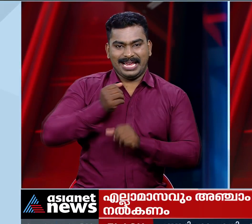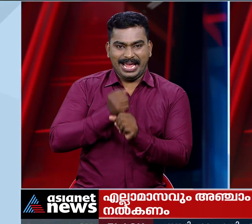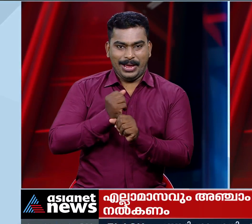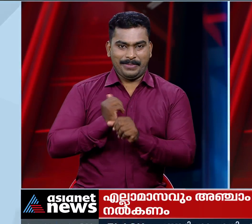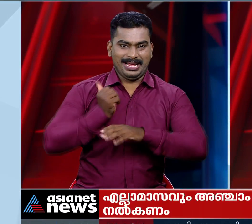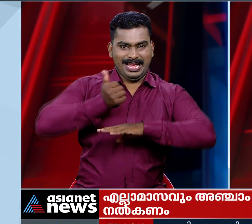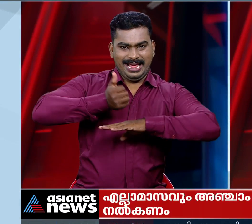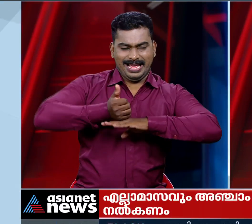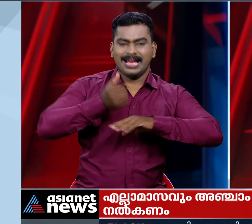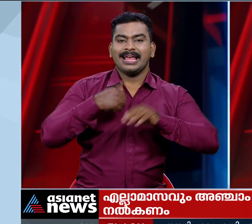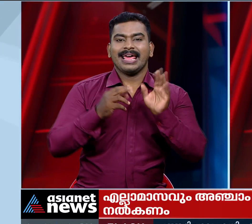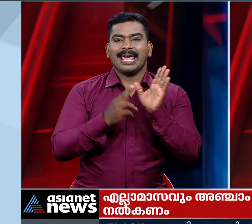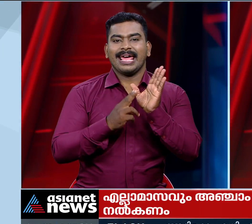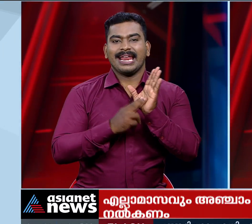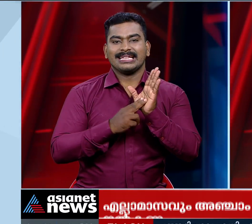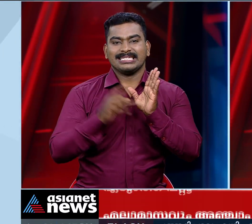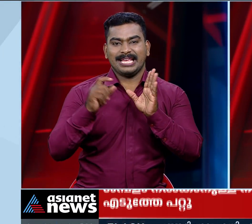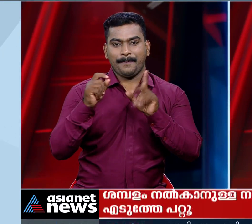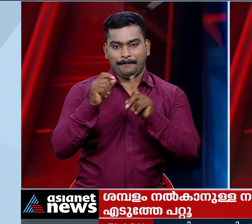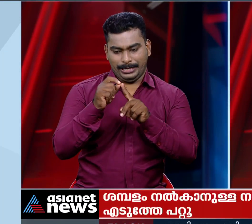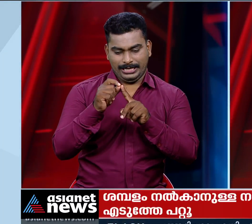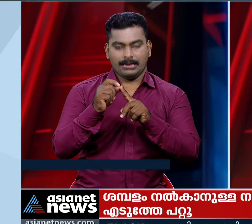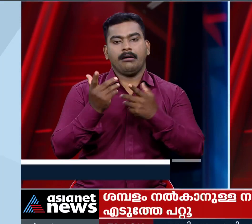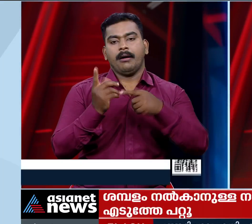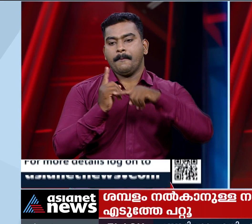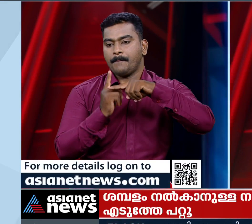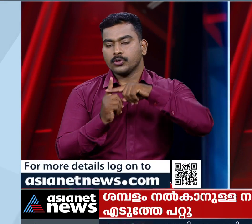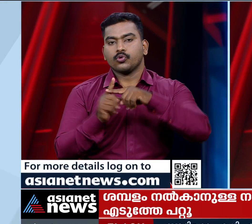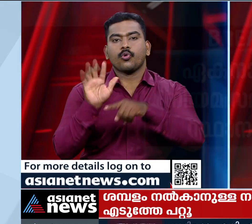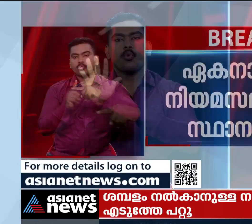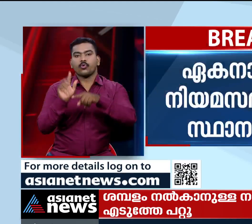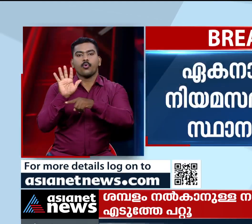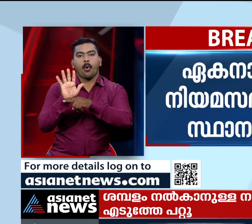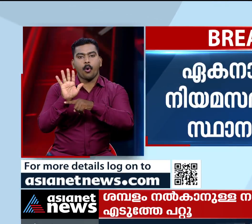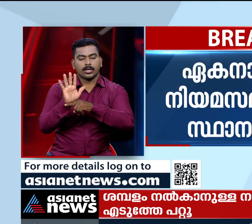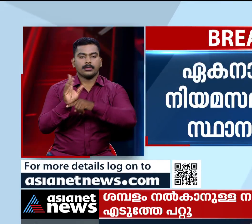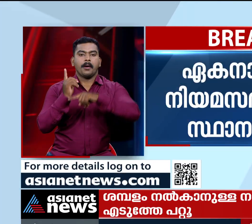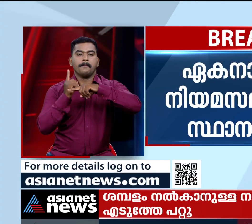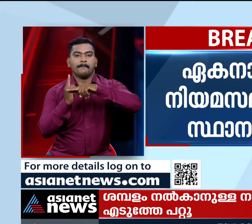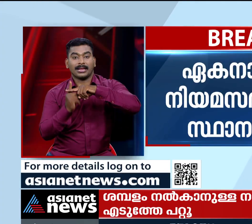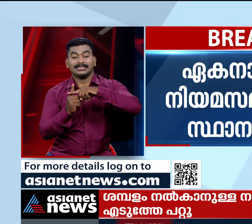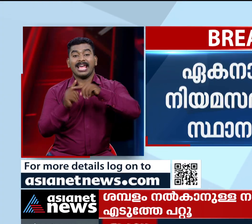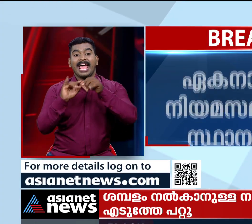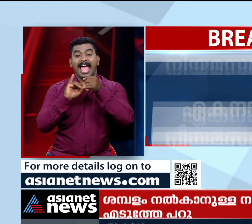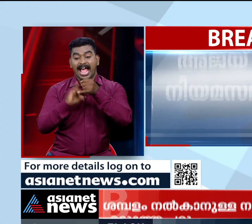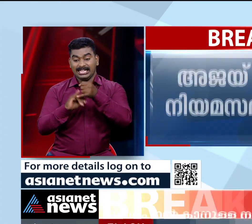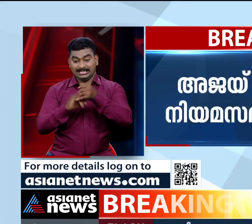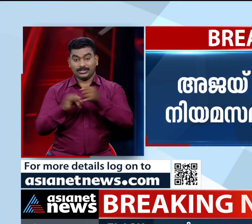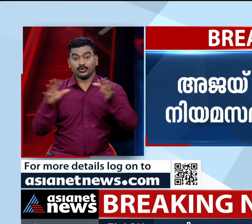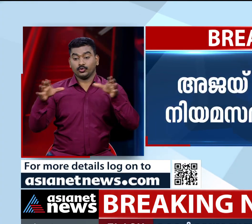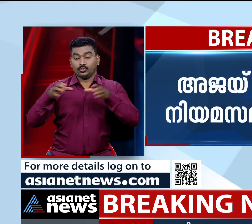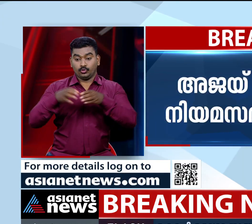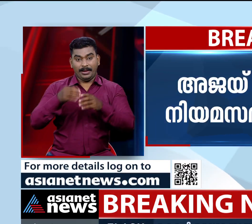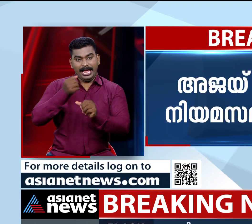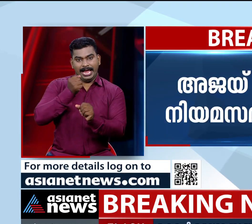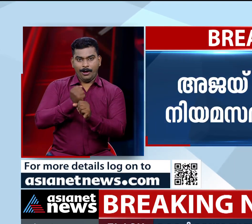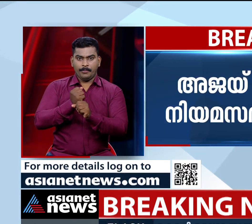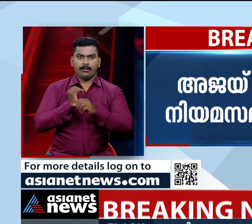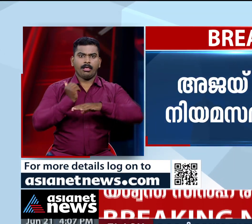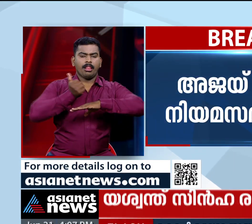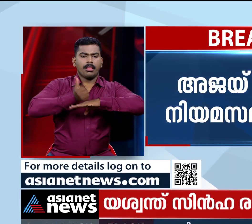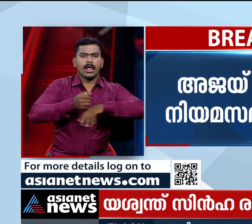മഹാരാഷ്ട്രയിൽ മഹാവികാസ് അഘാഡി സഖ്യ സർക്കാർ ഭരണം തുലാസിൽ. വിമത നീക്കത്തിനിടെ മുഖ്യമന്ത്രി ഉദ്ധവ് താക്കറെ വിളിച്ച യോഗത്തിൽ നിന്നും